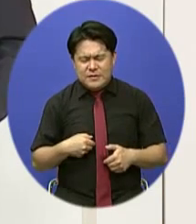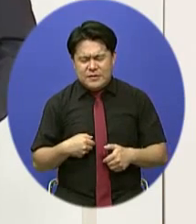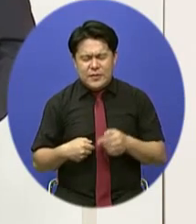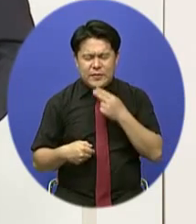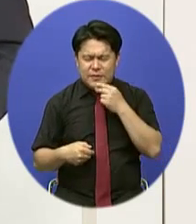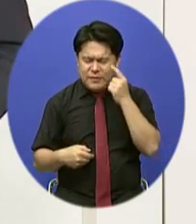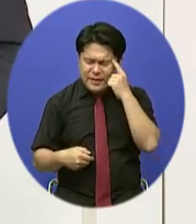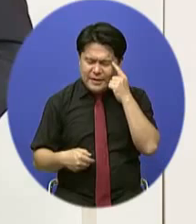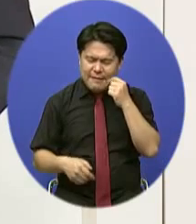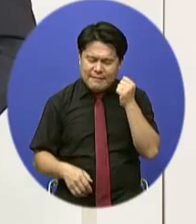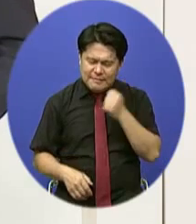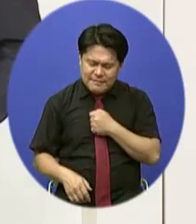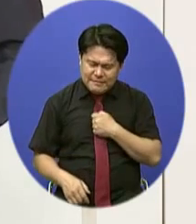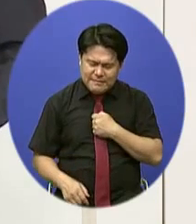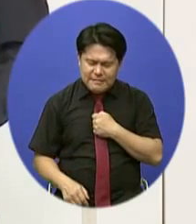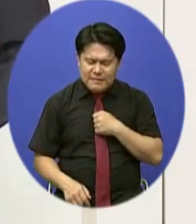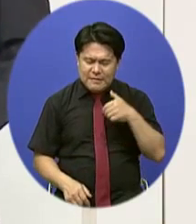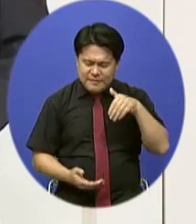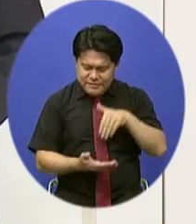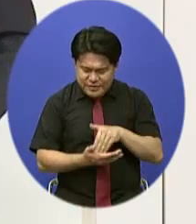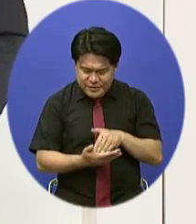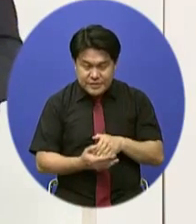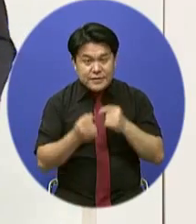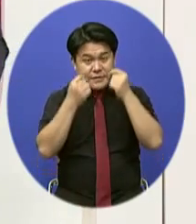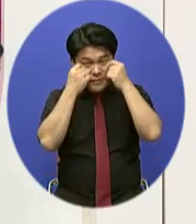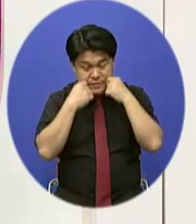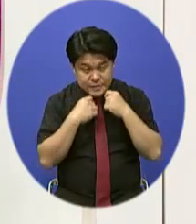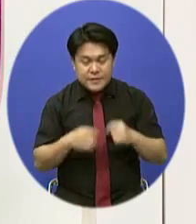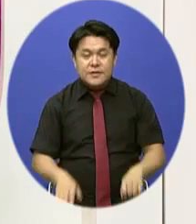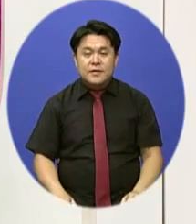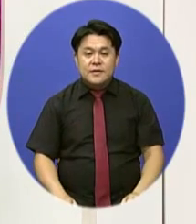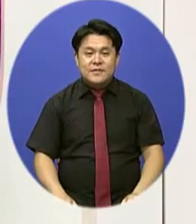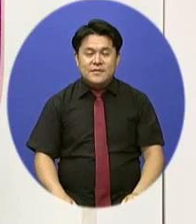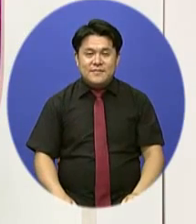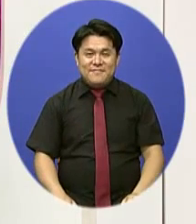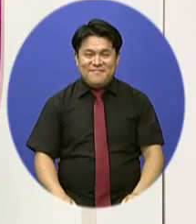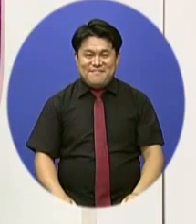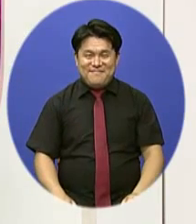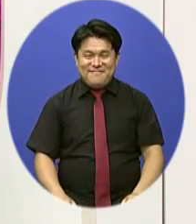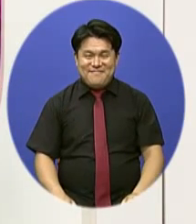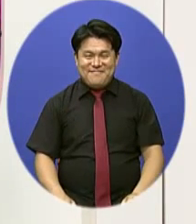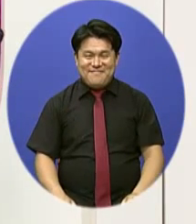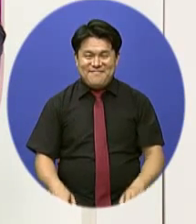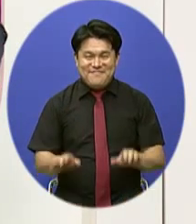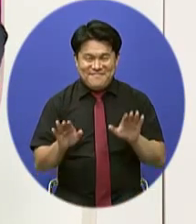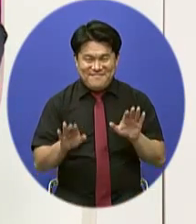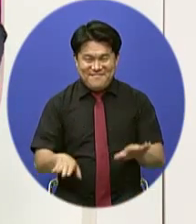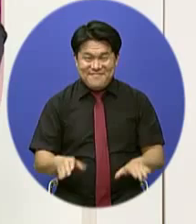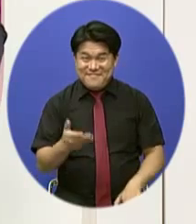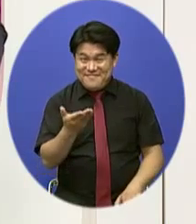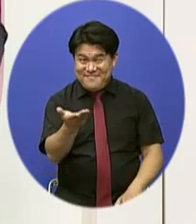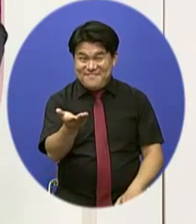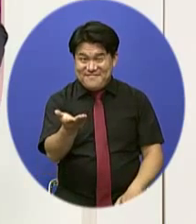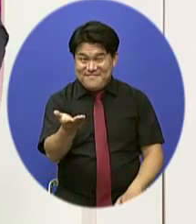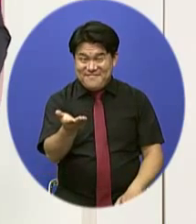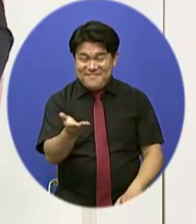코끝이 띠해요. 네. 이제는 이제 어머님이 이제